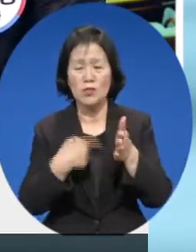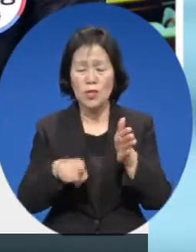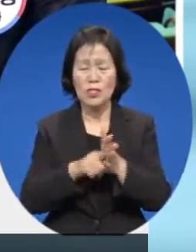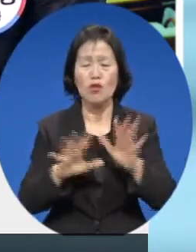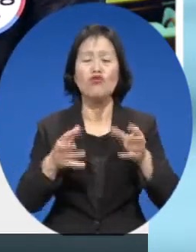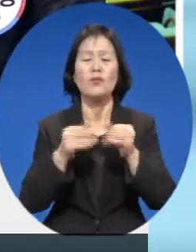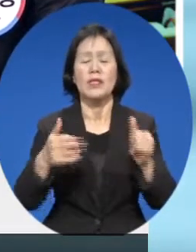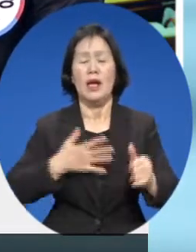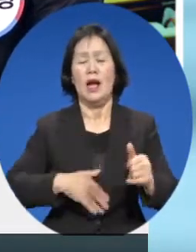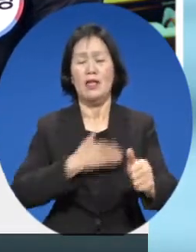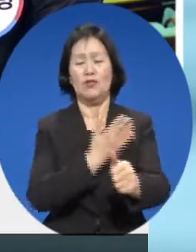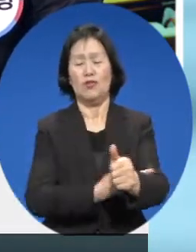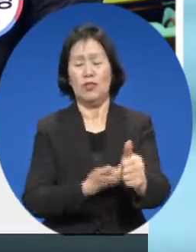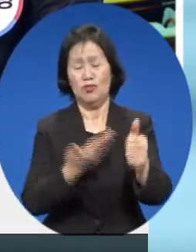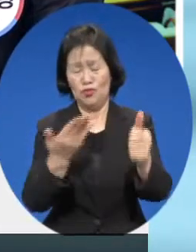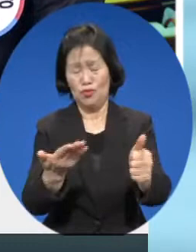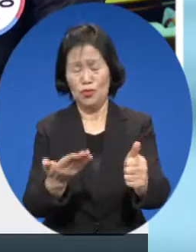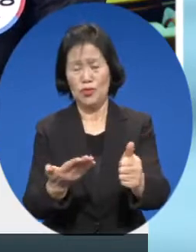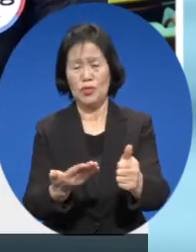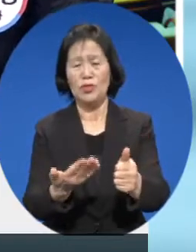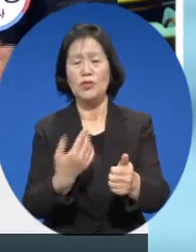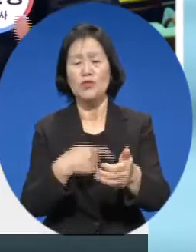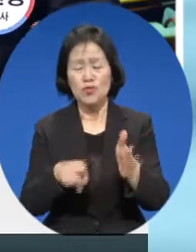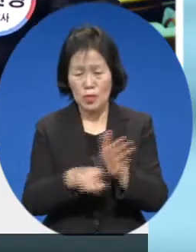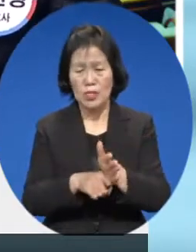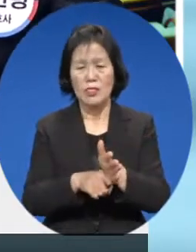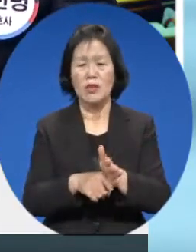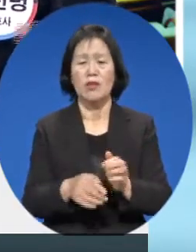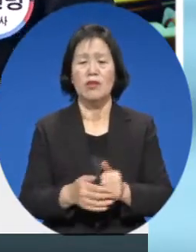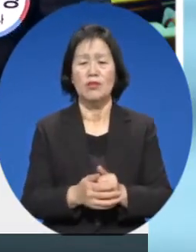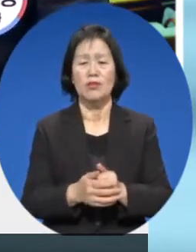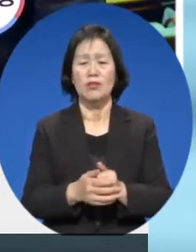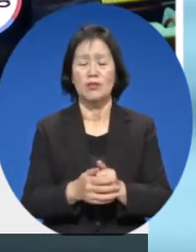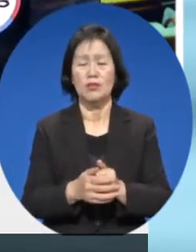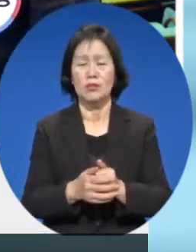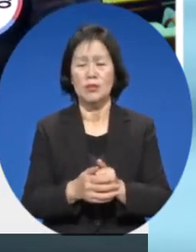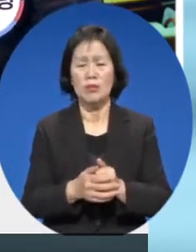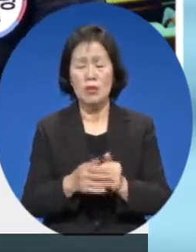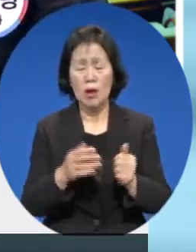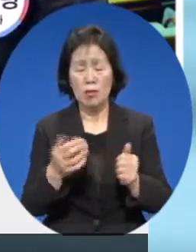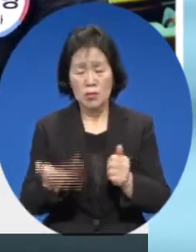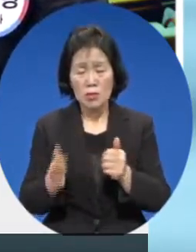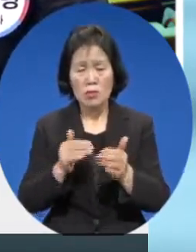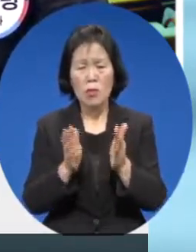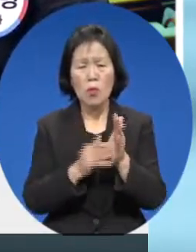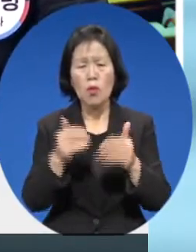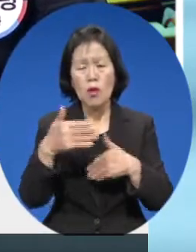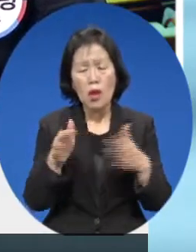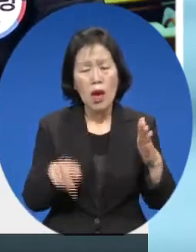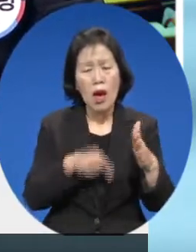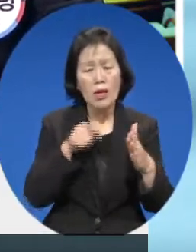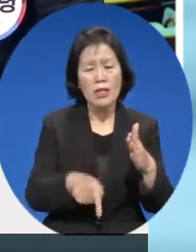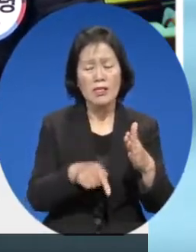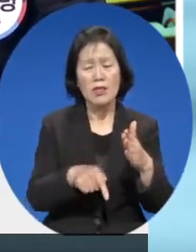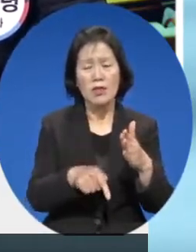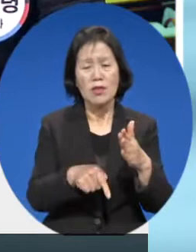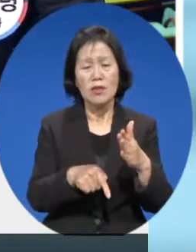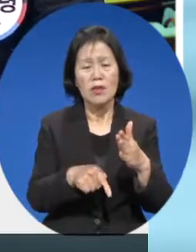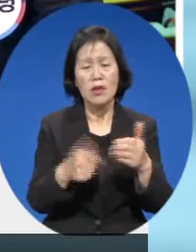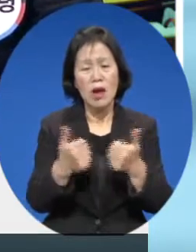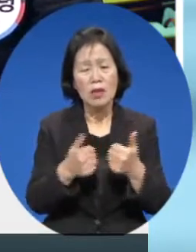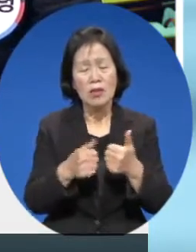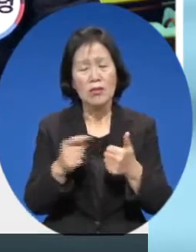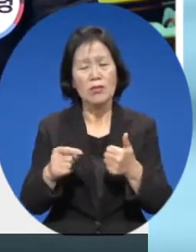보존하고 표현의 자유를 하기 확인하기 위해서 하는데 그것을 철저히 밀실로 한다는 것은 뭔가 거기엔 어떤 그 다른